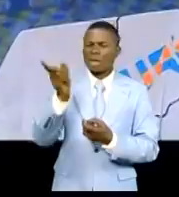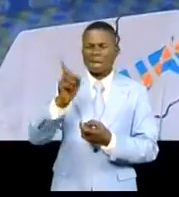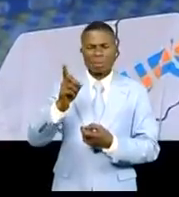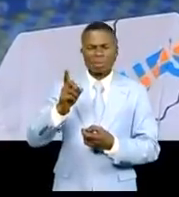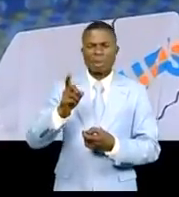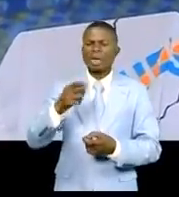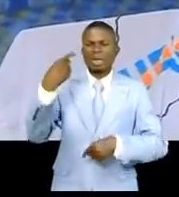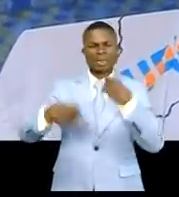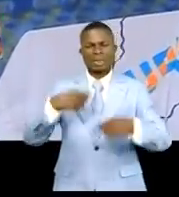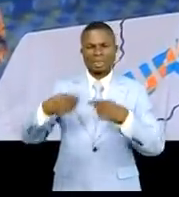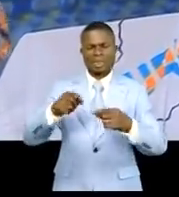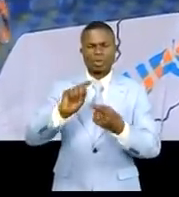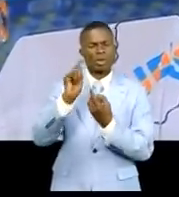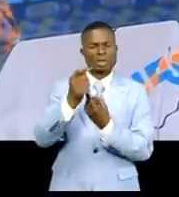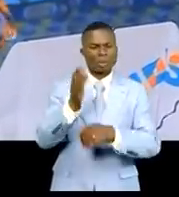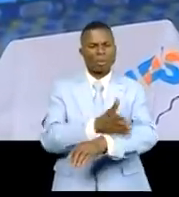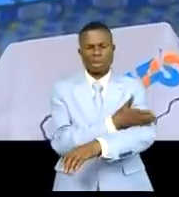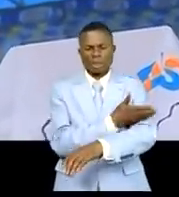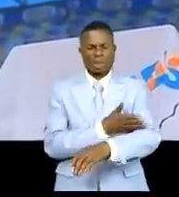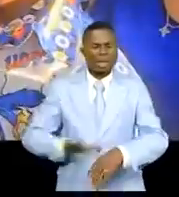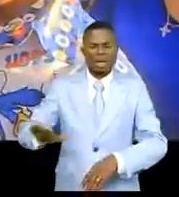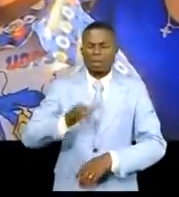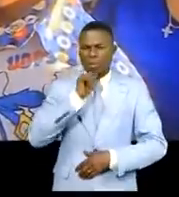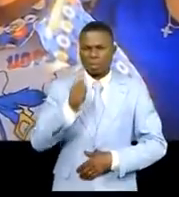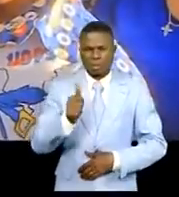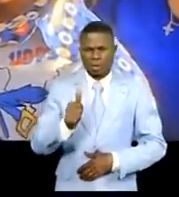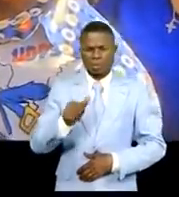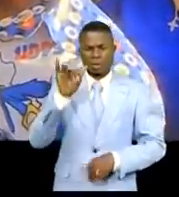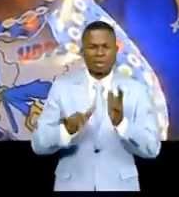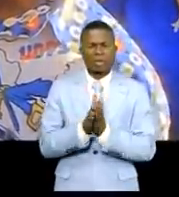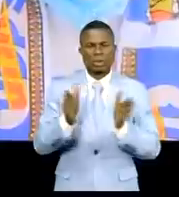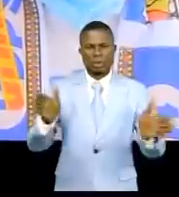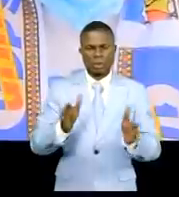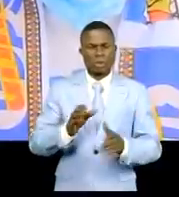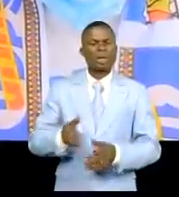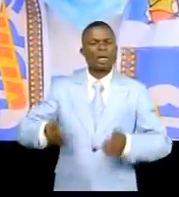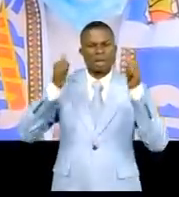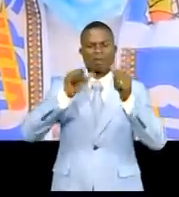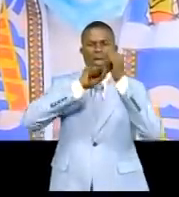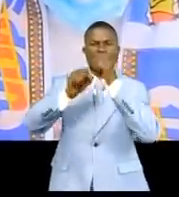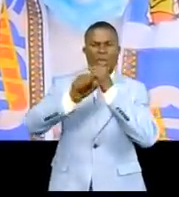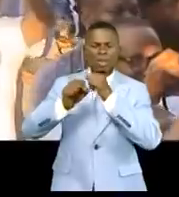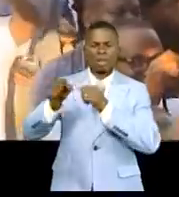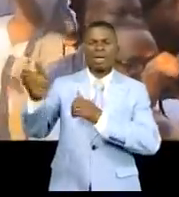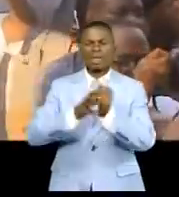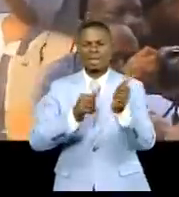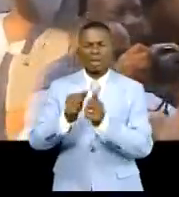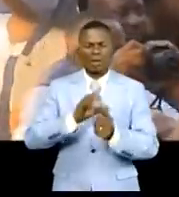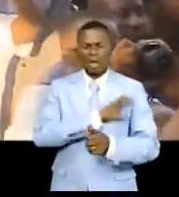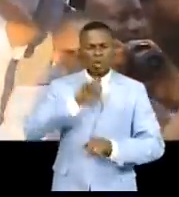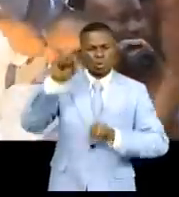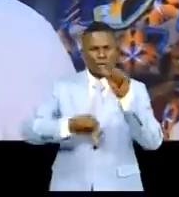pays. Abordant le sujet des députés révolutionnaires, le secrétaire général s'oppose à la campagne de diabolisation contre ses élus